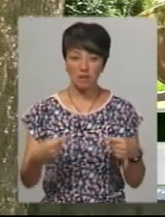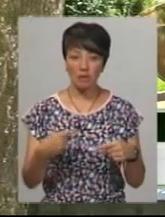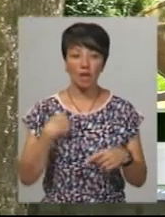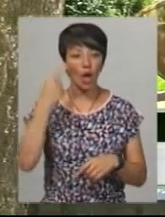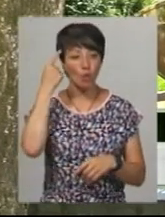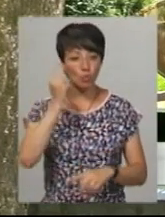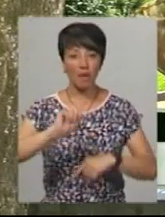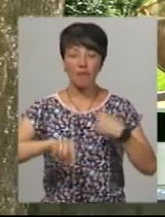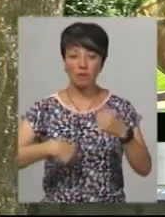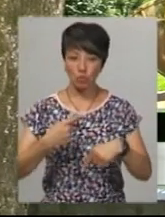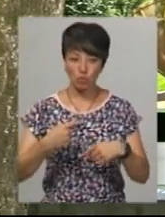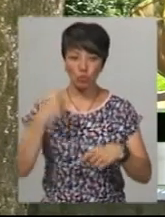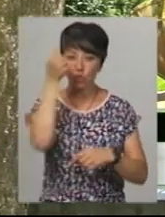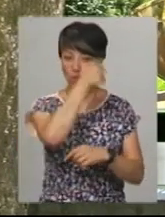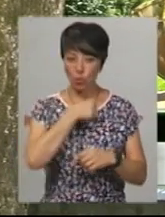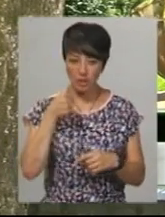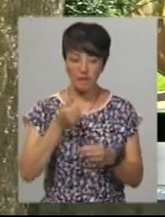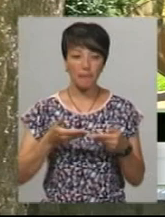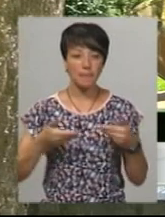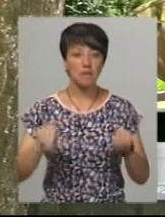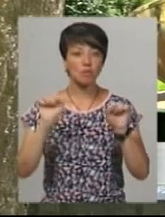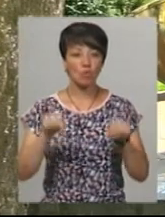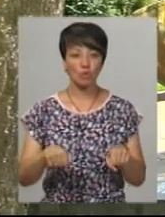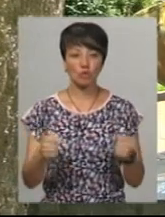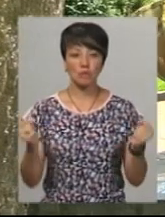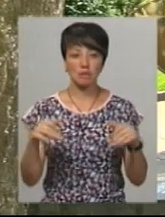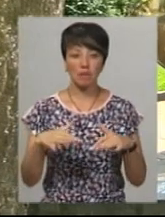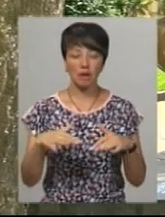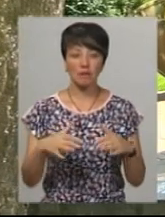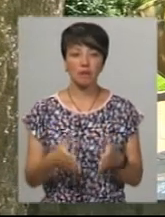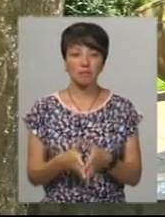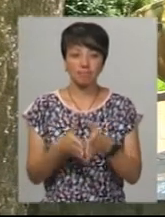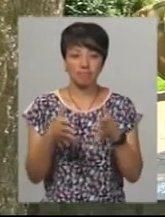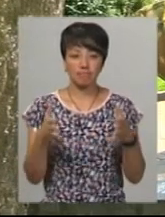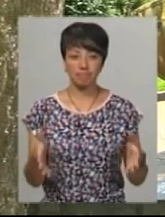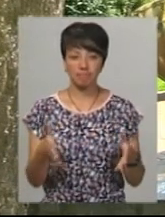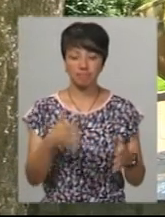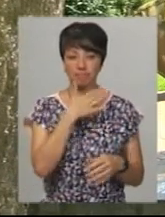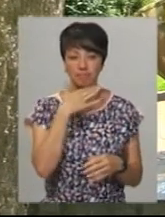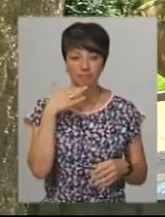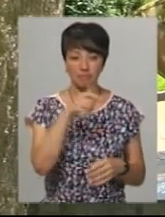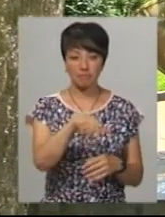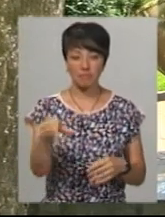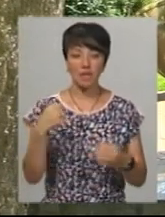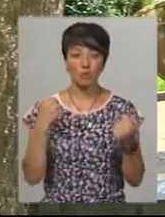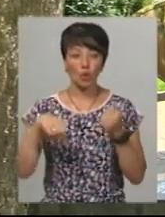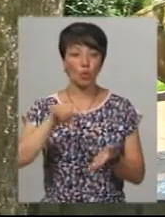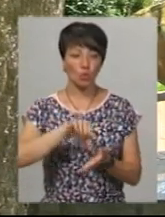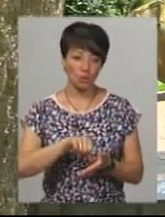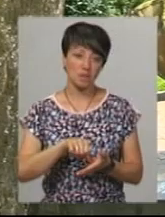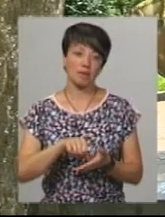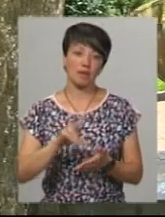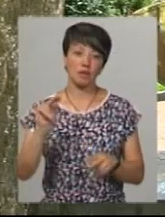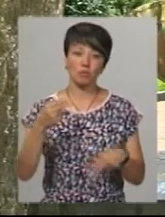думаю, що наступного року ми зможемо зібрати велику кількість спортсменів для участі вже